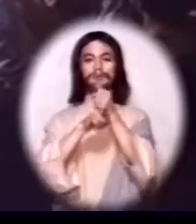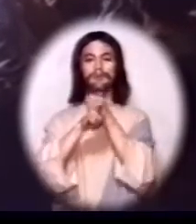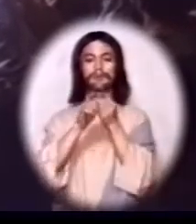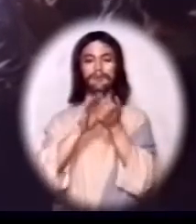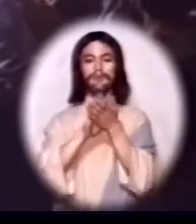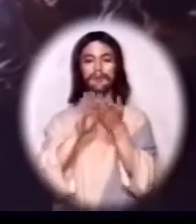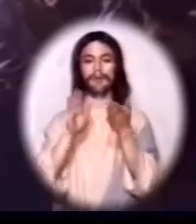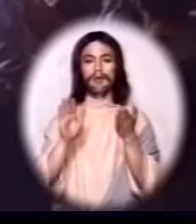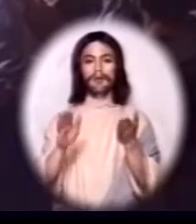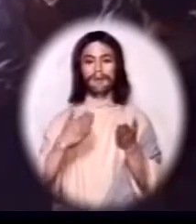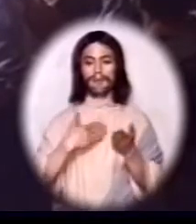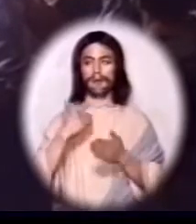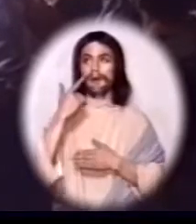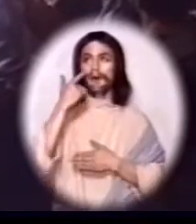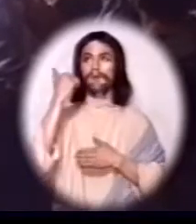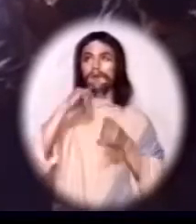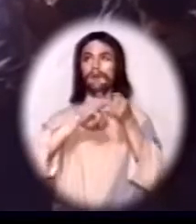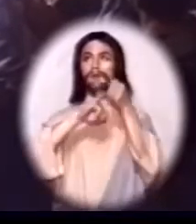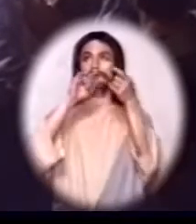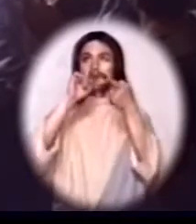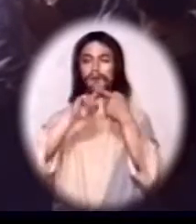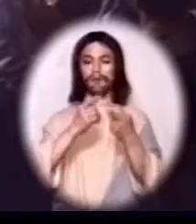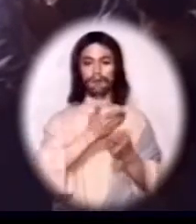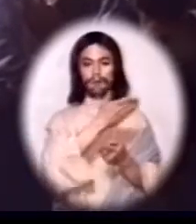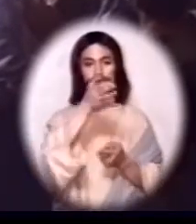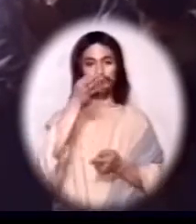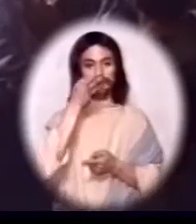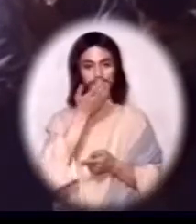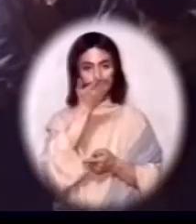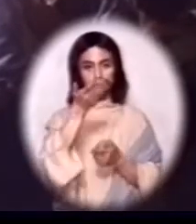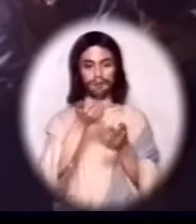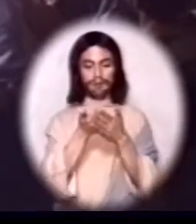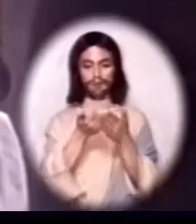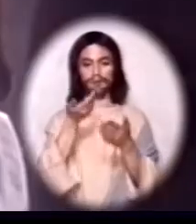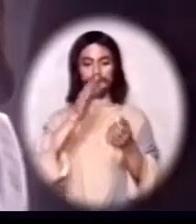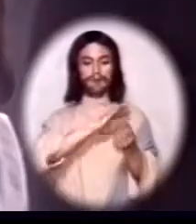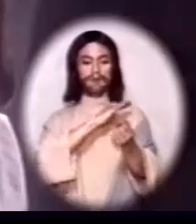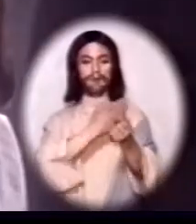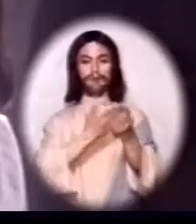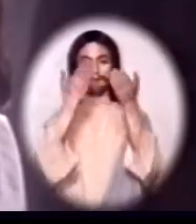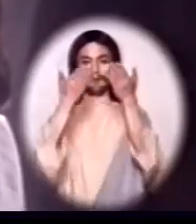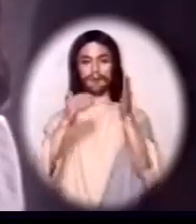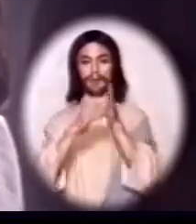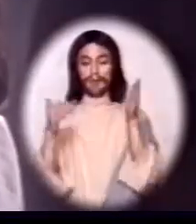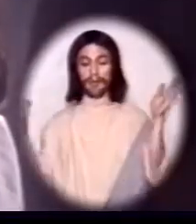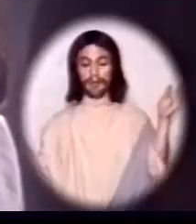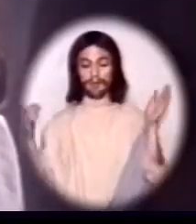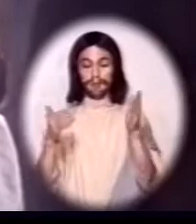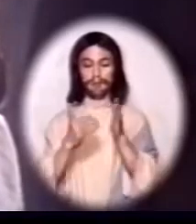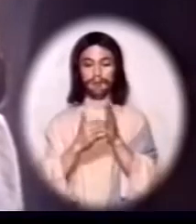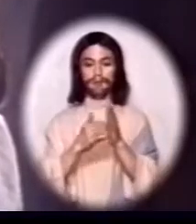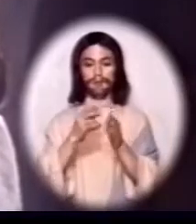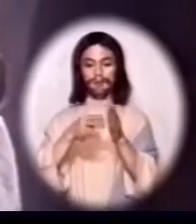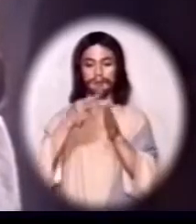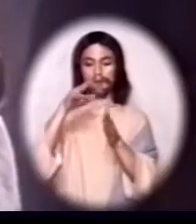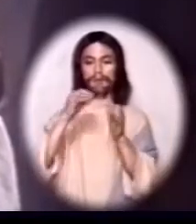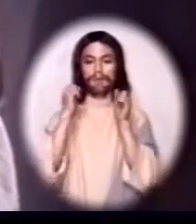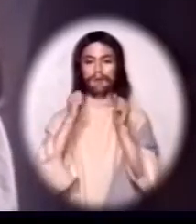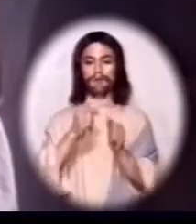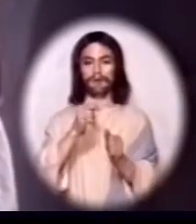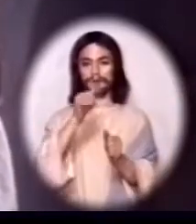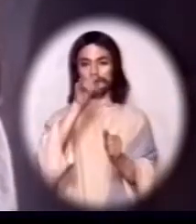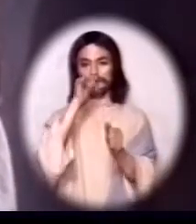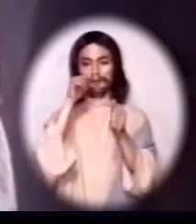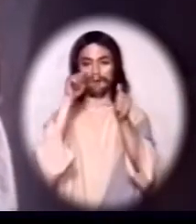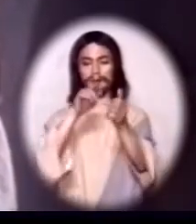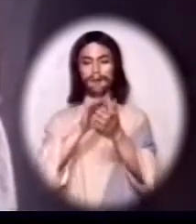전파되리라는 뜻이니라. 내 아버지의 약속하신 것을 너희에게 보이리니 그러나 능력을 받을 때까지 예루살렘에